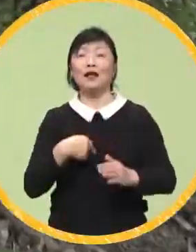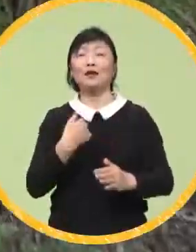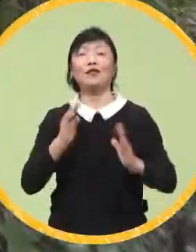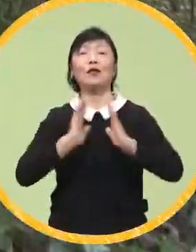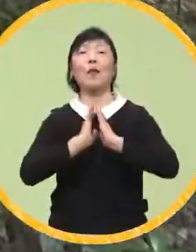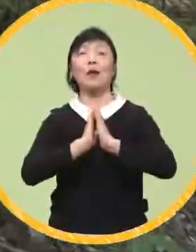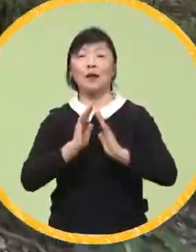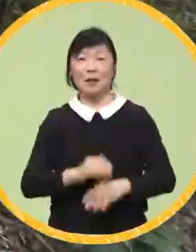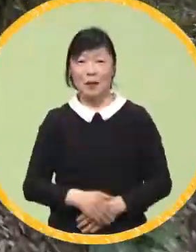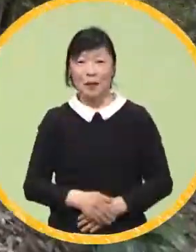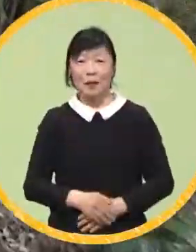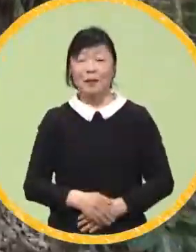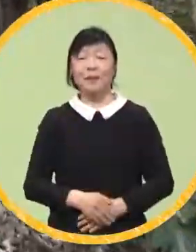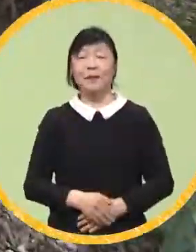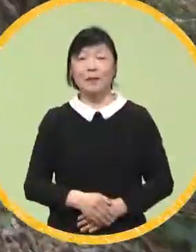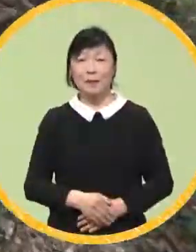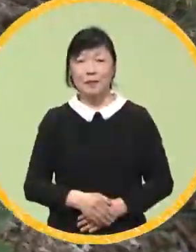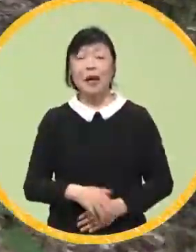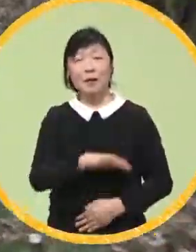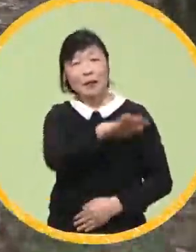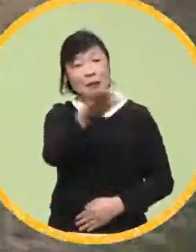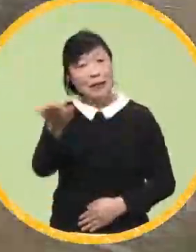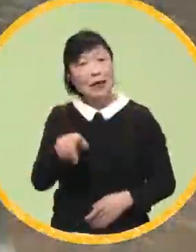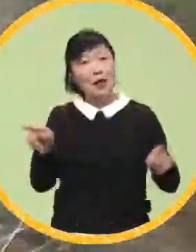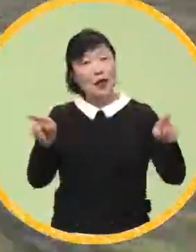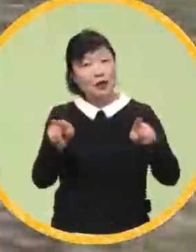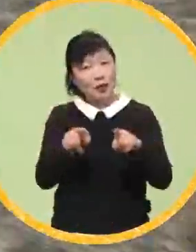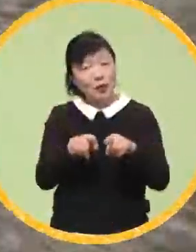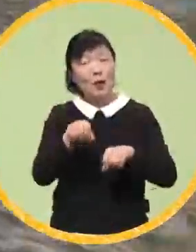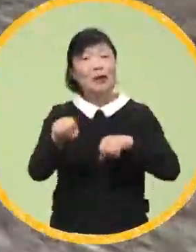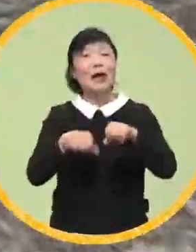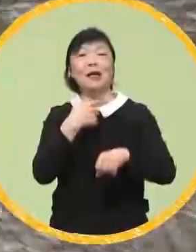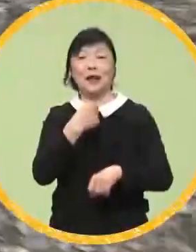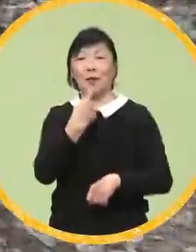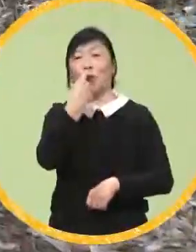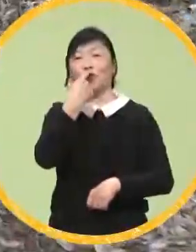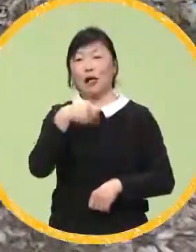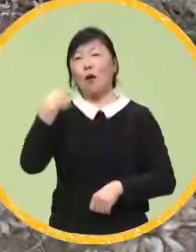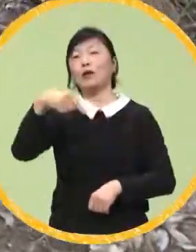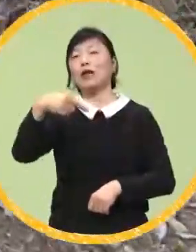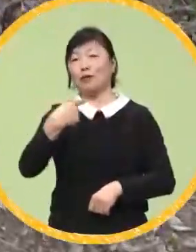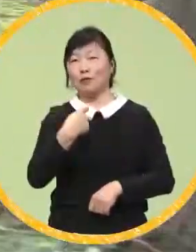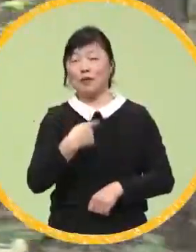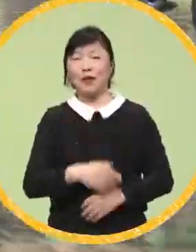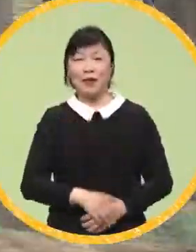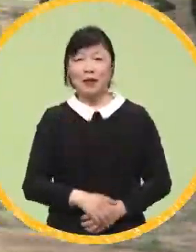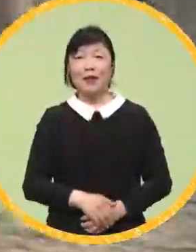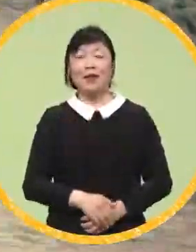もいいなぁくる気持ちはこれみんなでやりたいですよねやりたい教えますからこれはいい